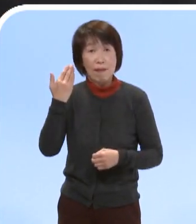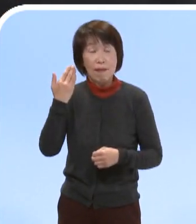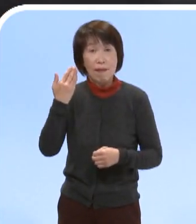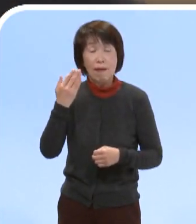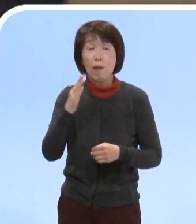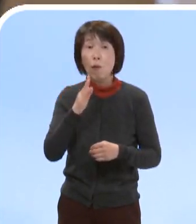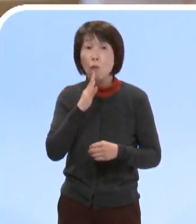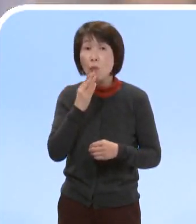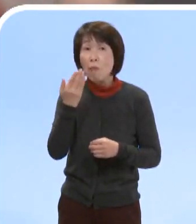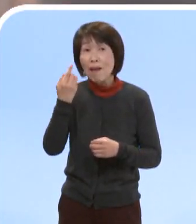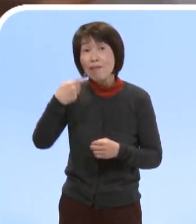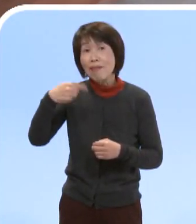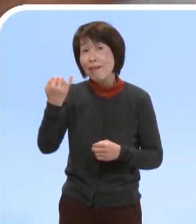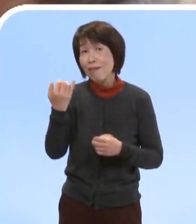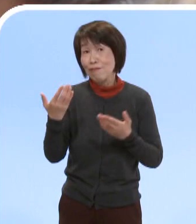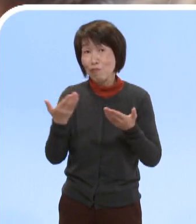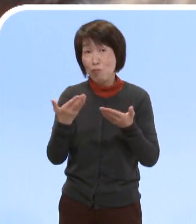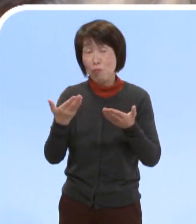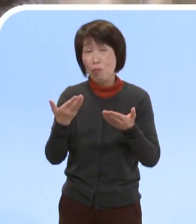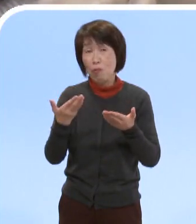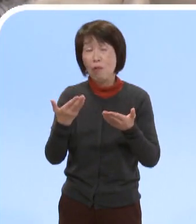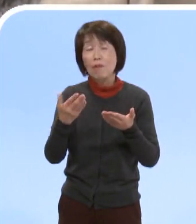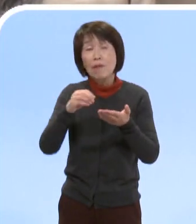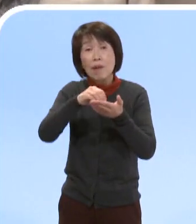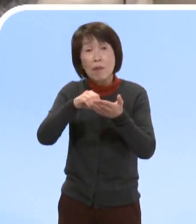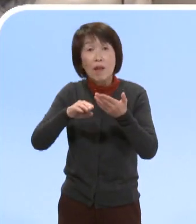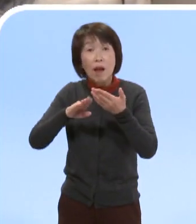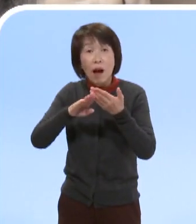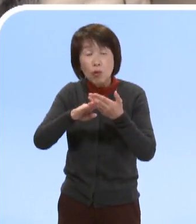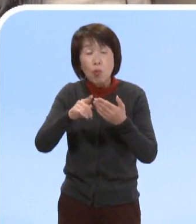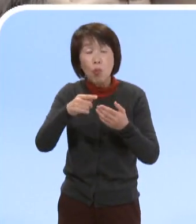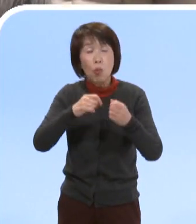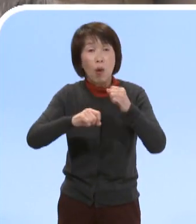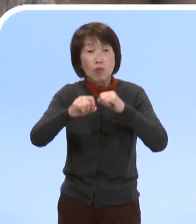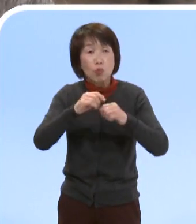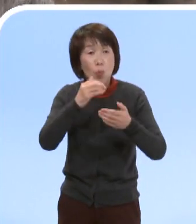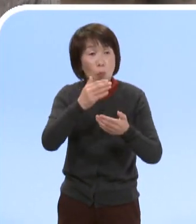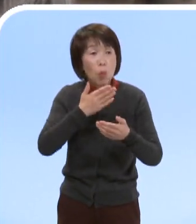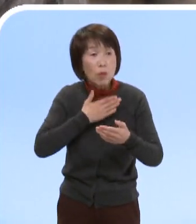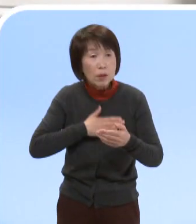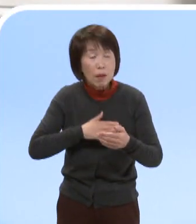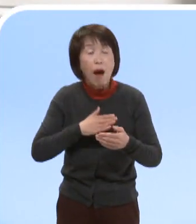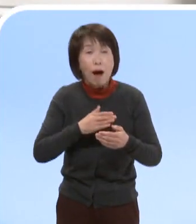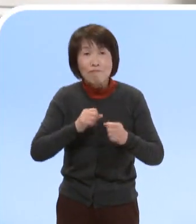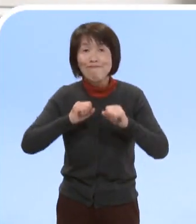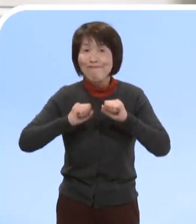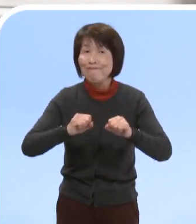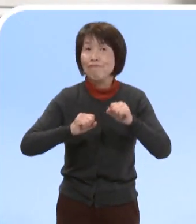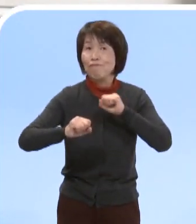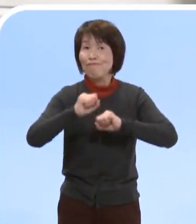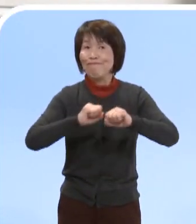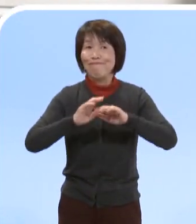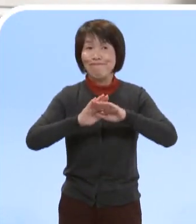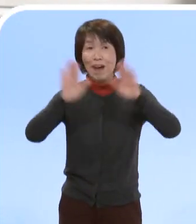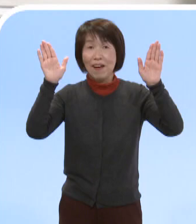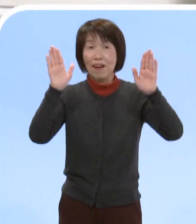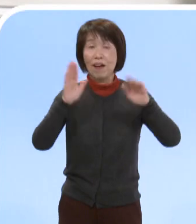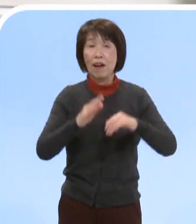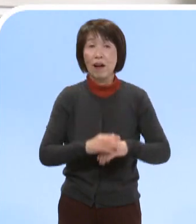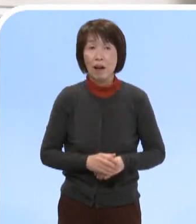退職してからフードバンクの取り組みを知り活動に参加しました。 ものすごい量のパン